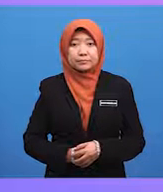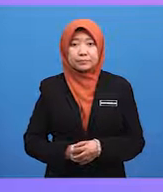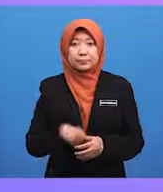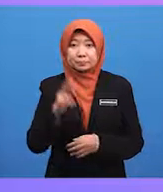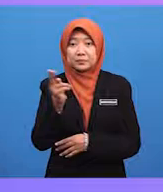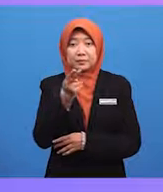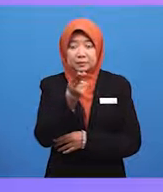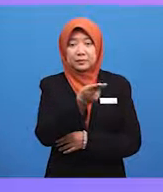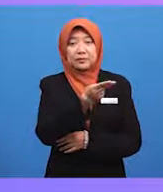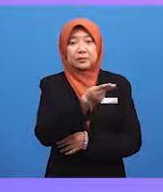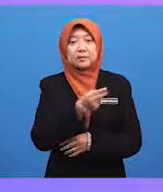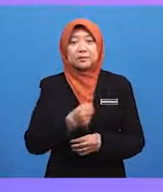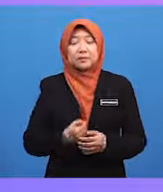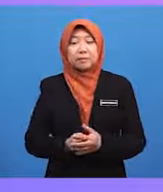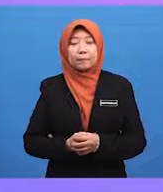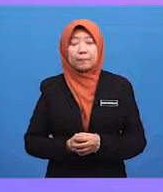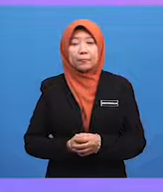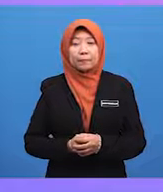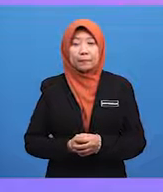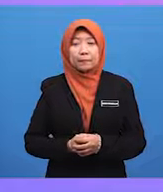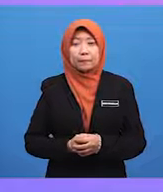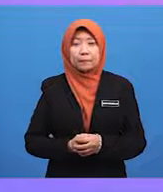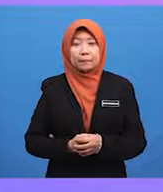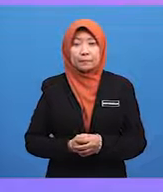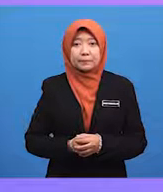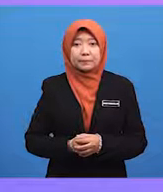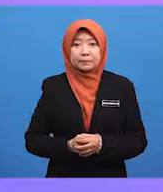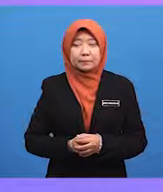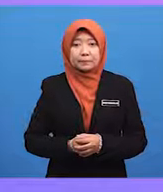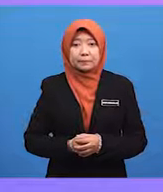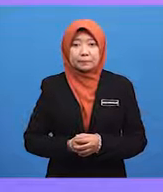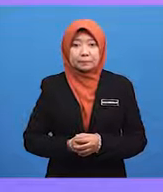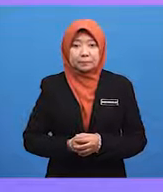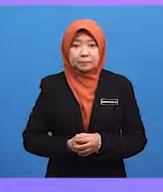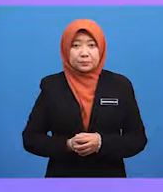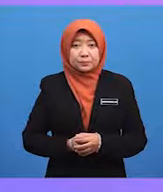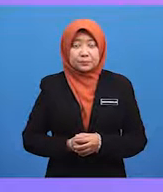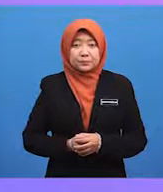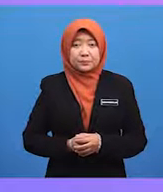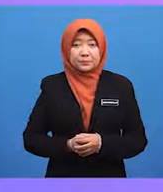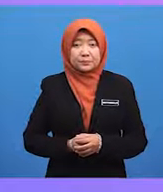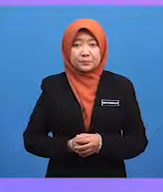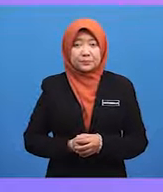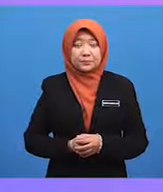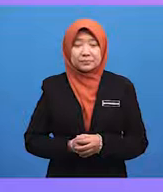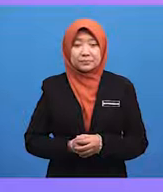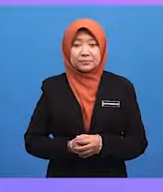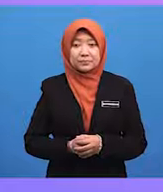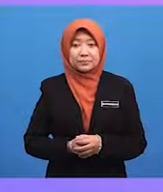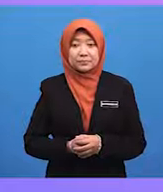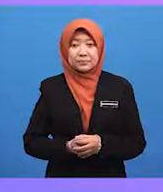was-samaa'a binaa'a wa anzala minas samaa'i